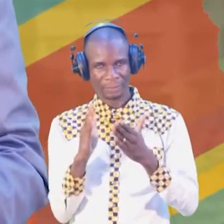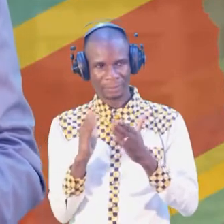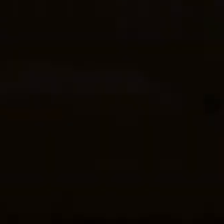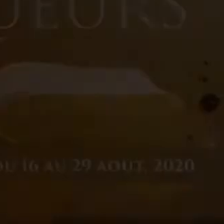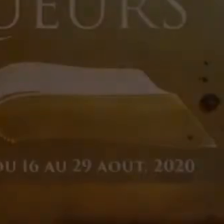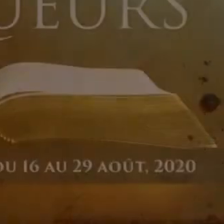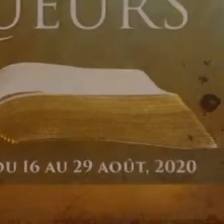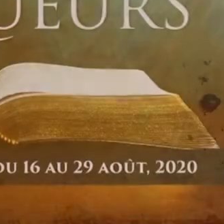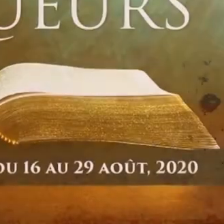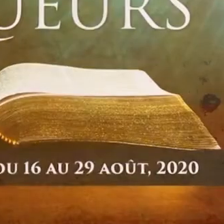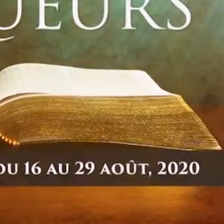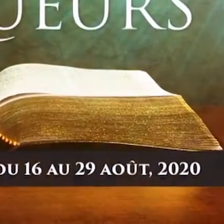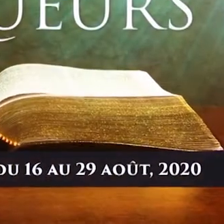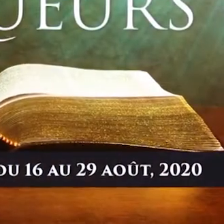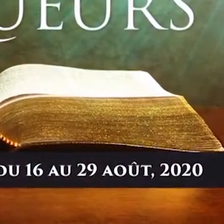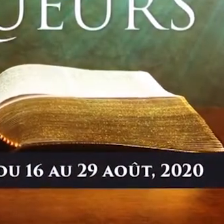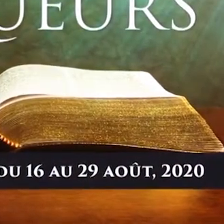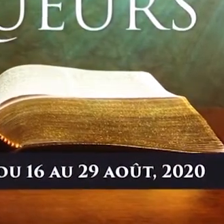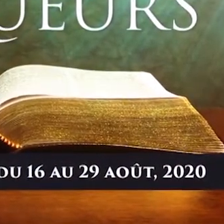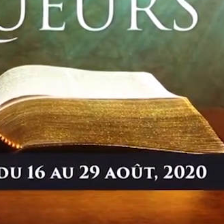pwete abondela pona kufungola manaka.